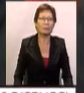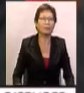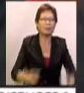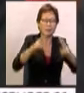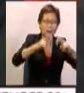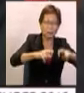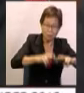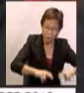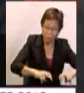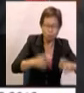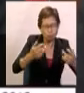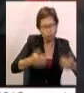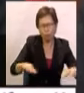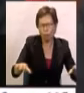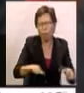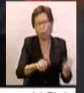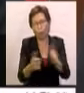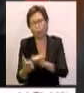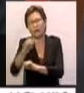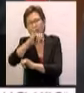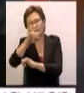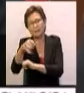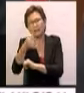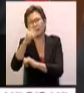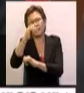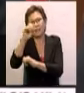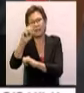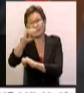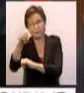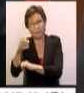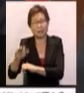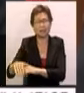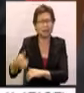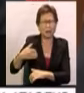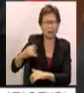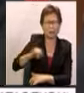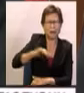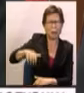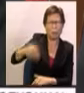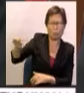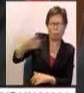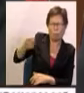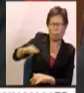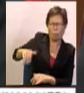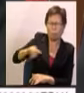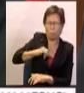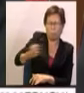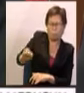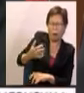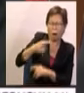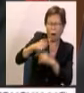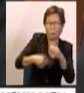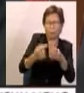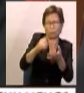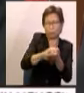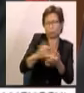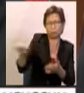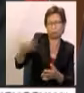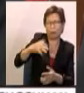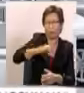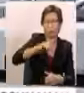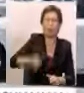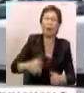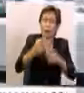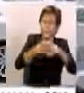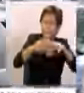Siasatan sedang dijalankan oleh pihak JJK. Saya pun belum mendapat taklimat penuh berhubung perkara ini. Tapi siasatan sedang